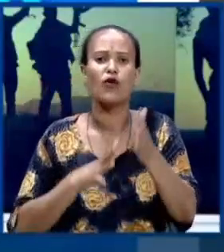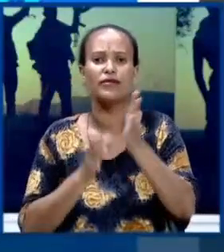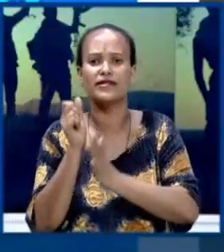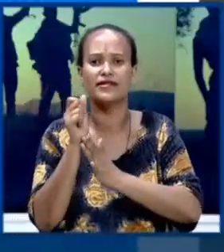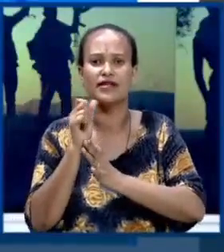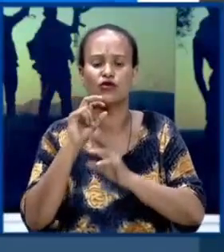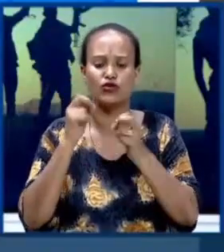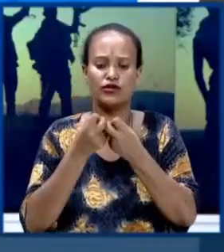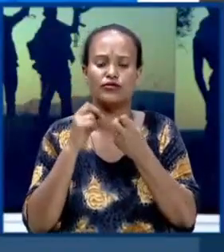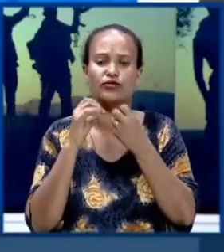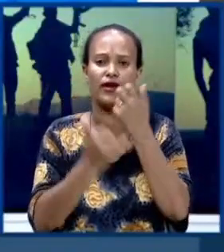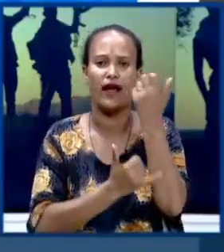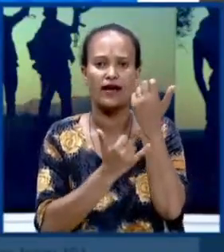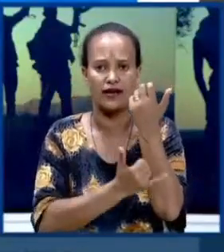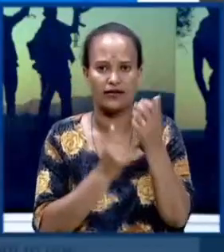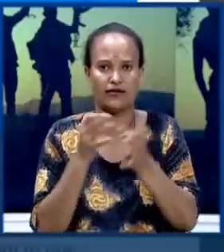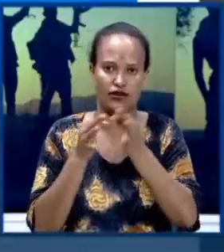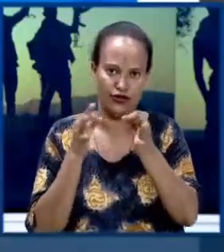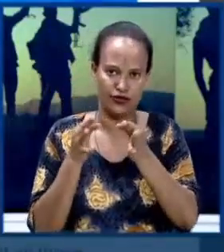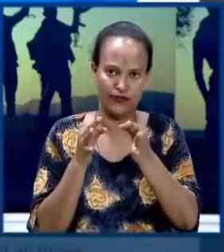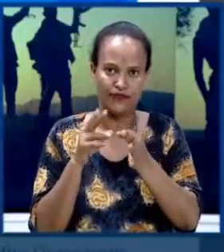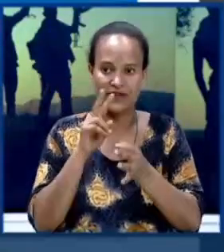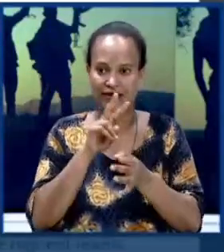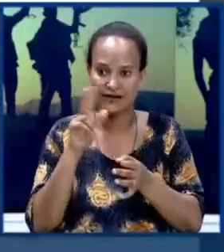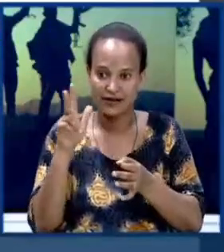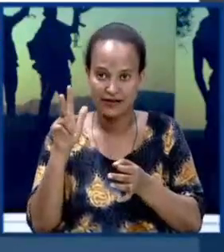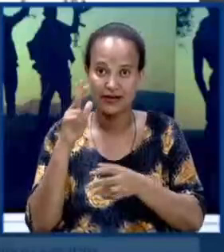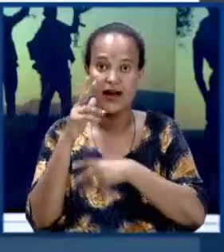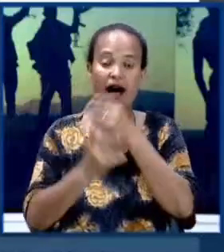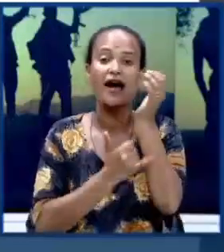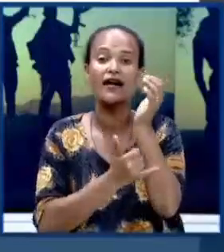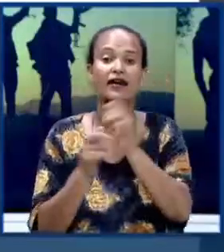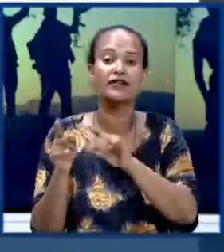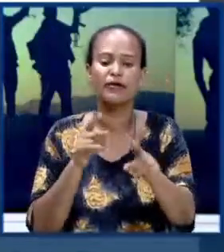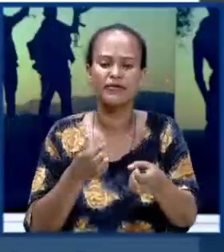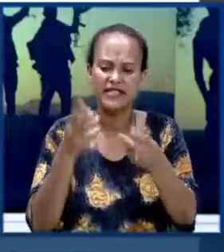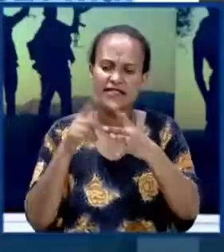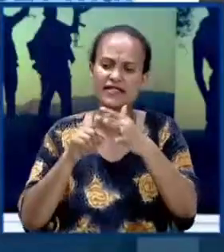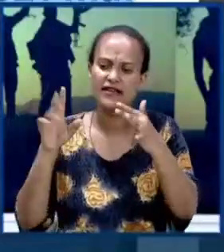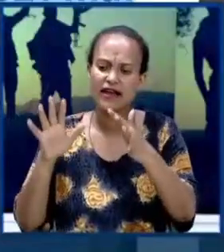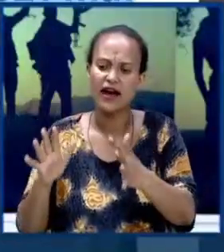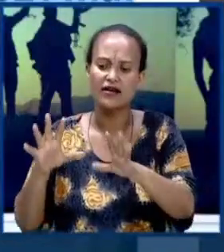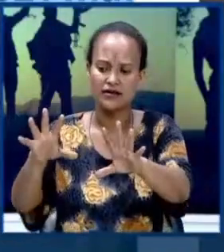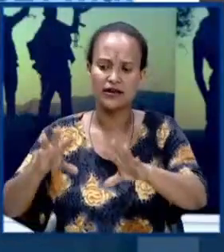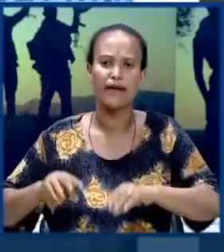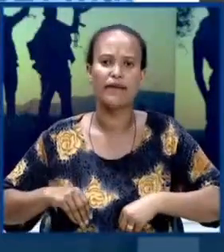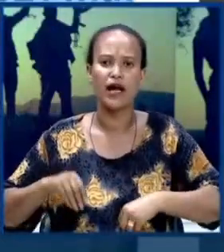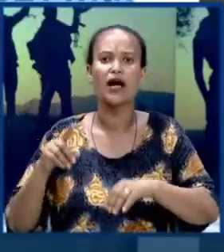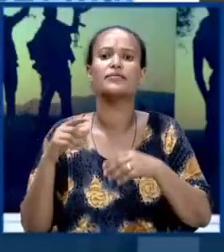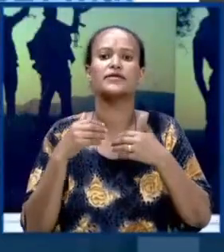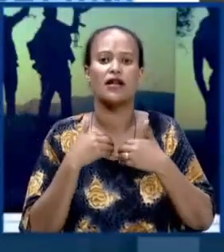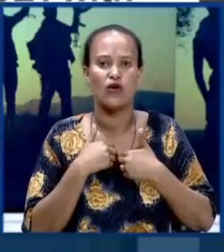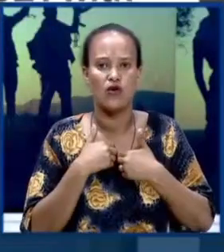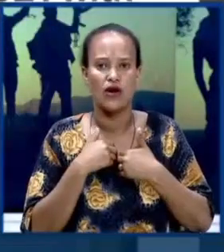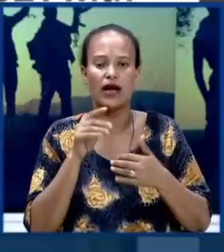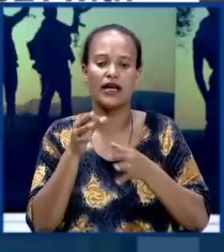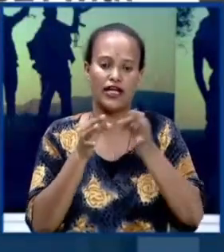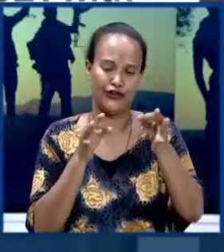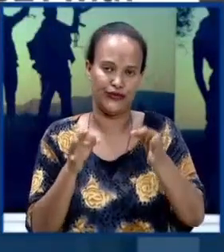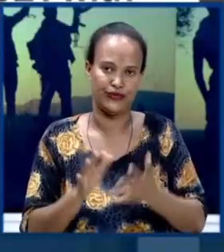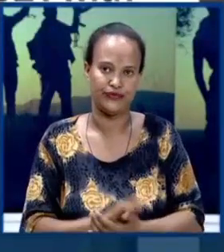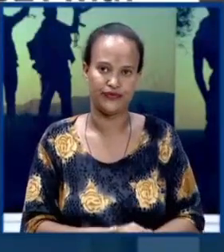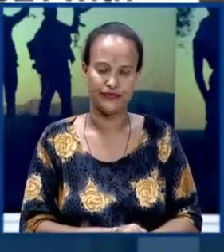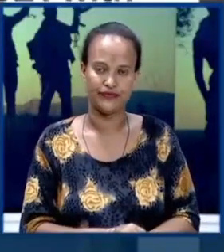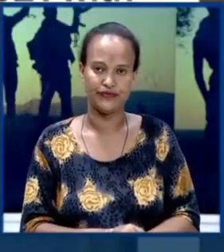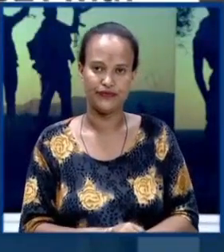ውድብ ሕብራት ሃገራት ገሊጹ። 23 ሃገራት ድማ በዝሒ ስደተኛታት ዝተቐበላ ከም ዘለዋ ጠቒሱ።